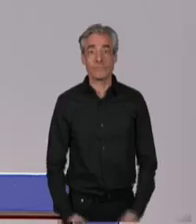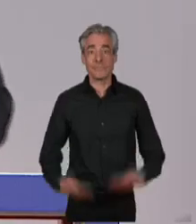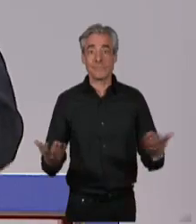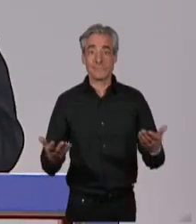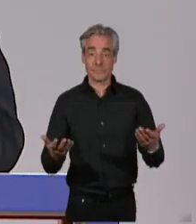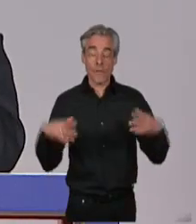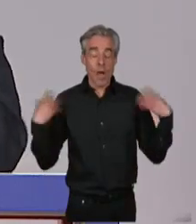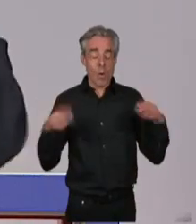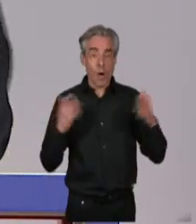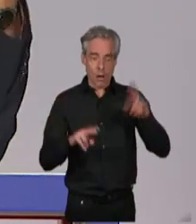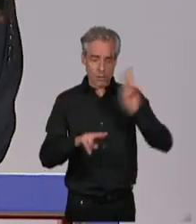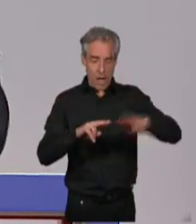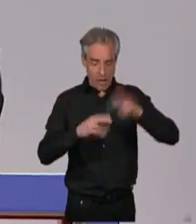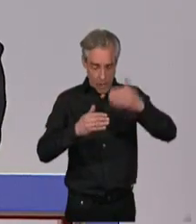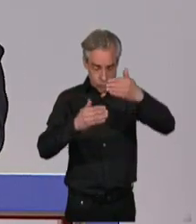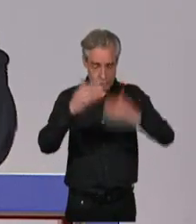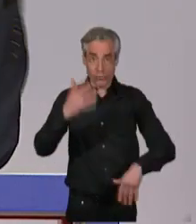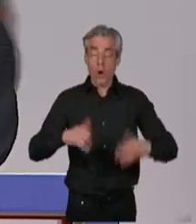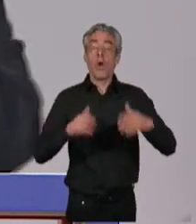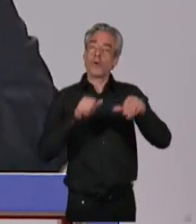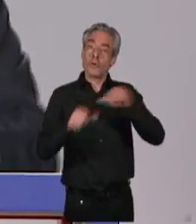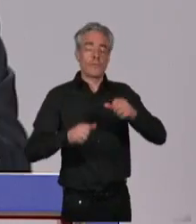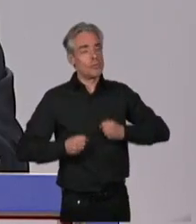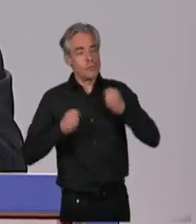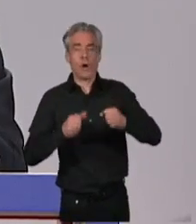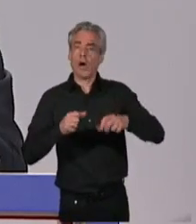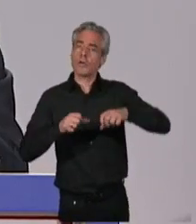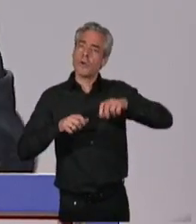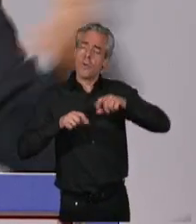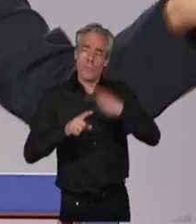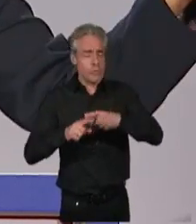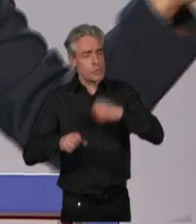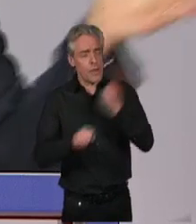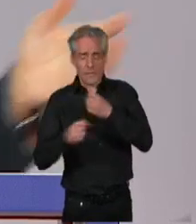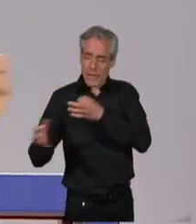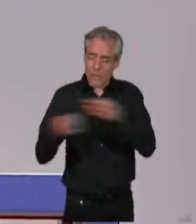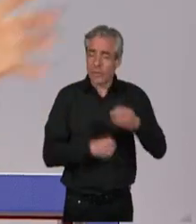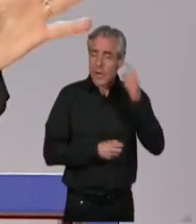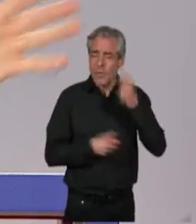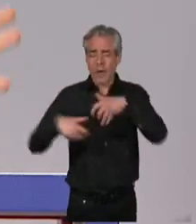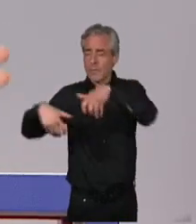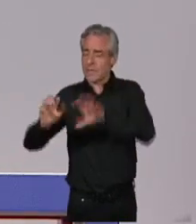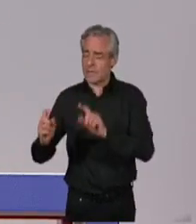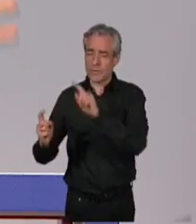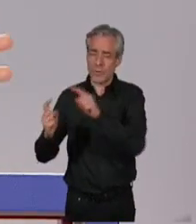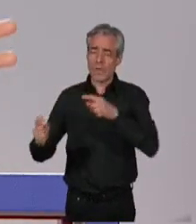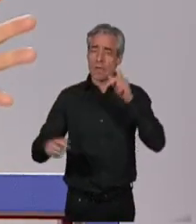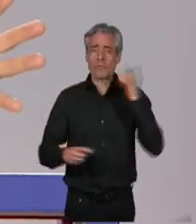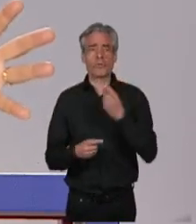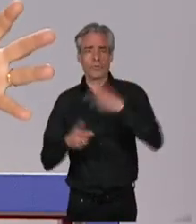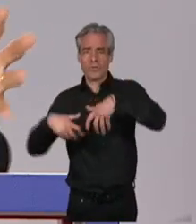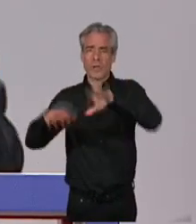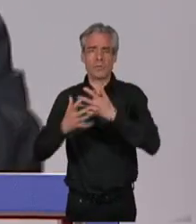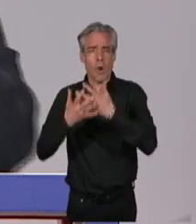C'est un immense chantier qui demandera beaucoup de courage et beaucoup de constance, car derrière chaque administration, il y a Kafka qui